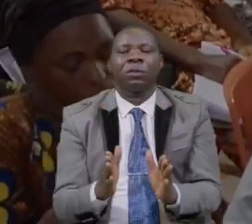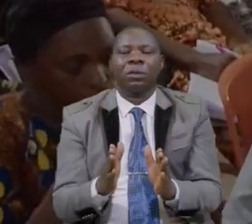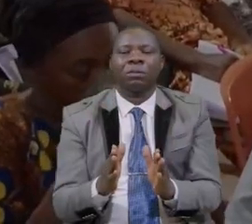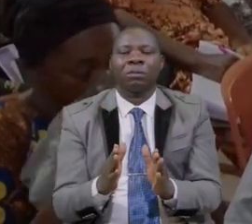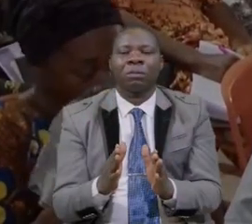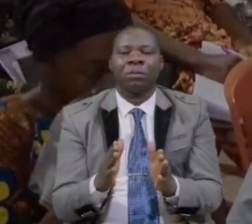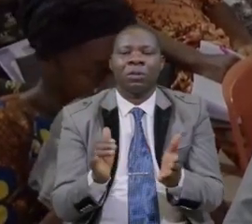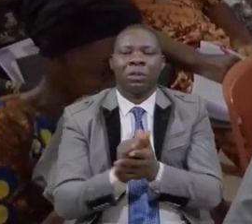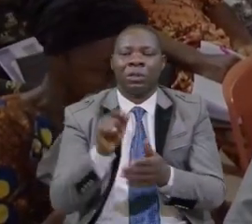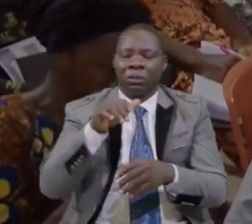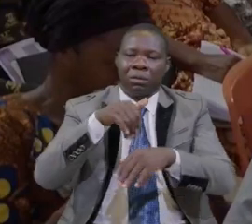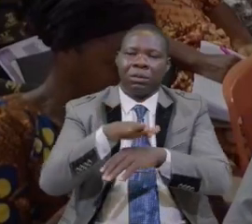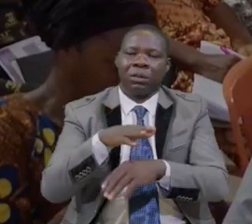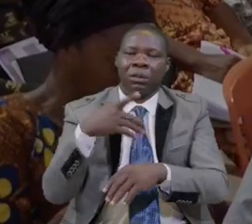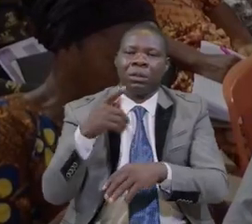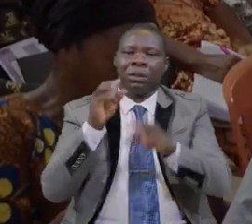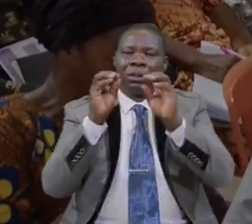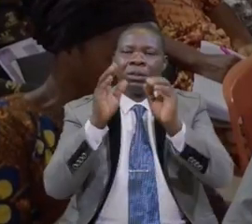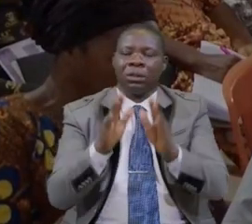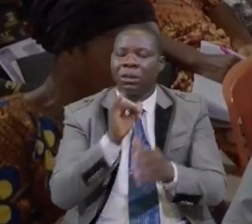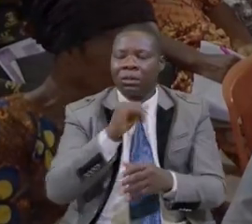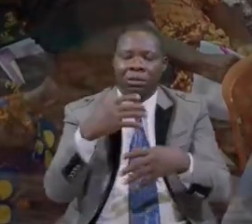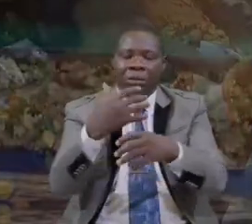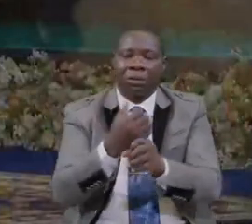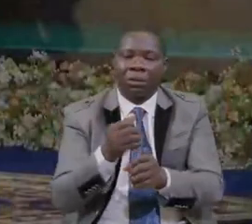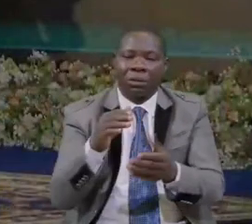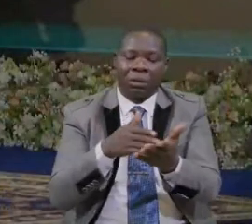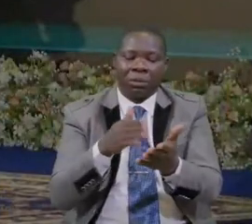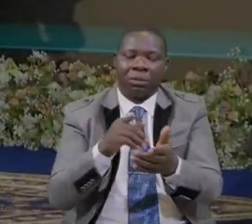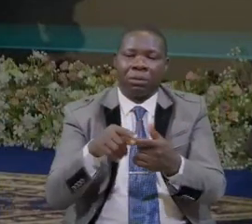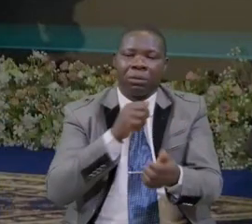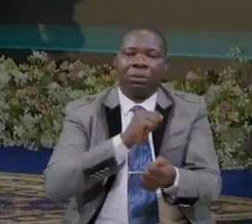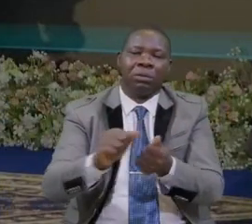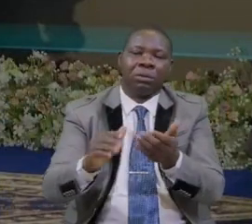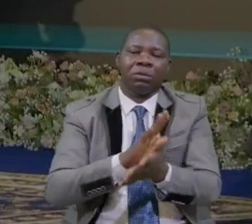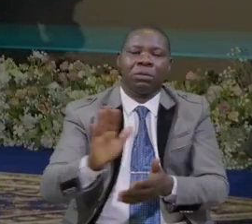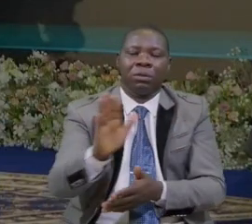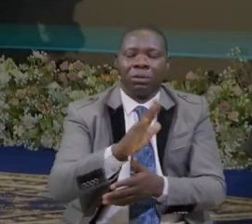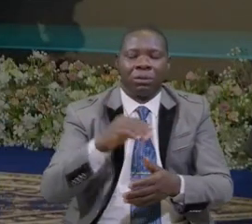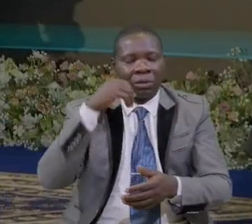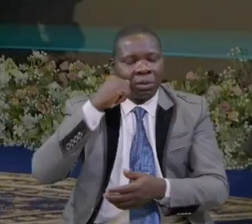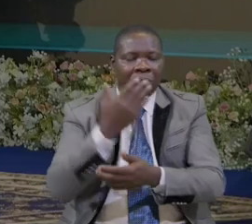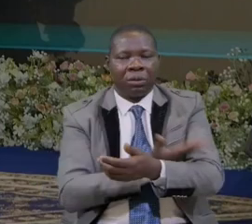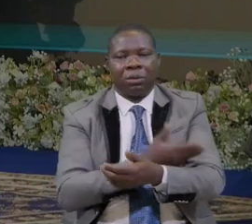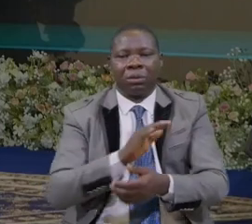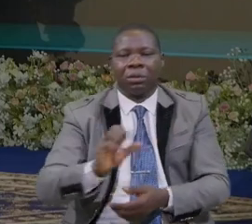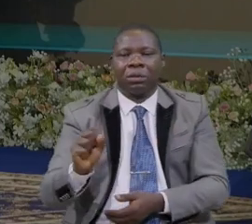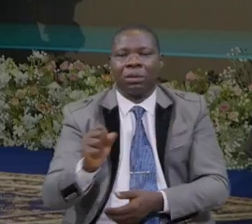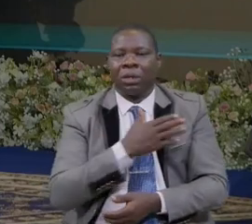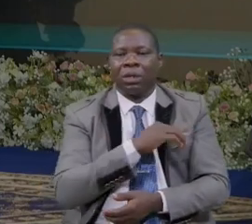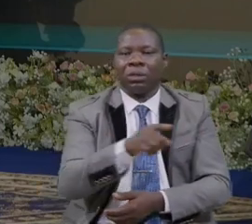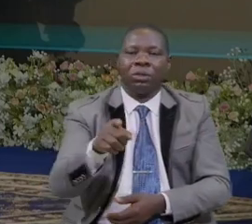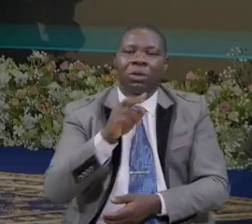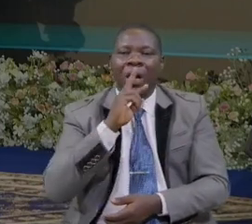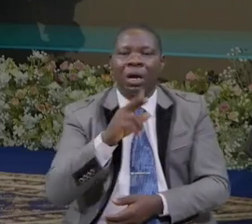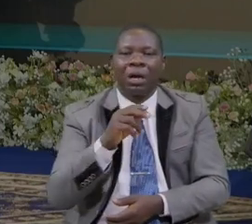que tu as envoyé là. Et il prend l'argent pour détruire tes filles. Et toi, tu es un